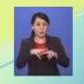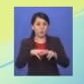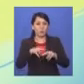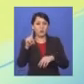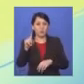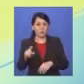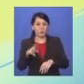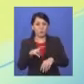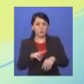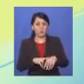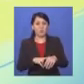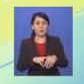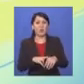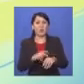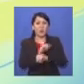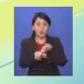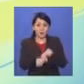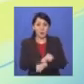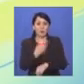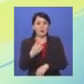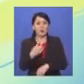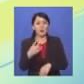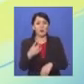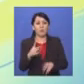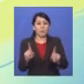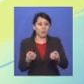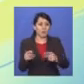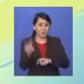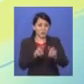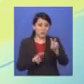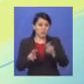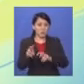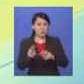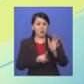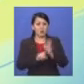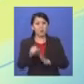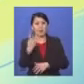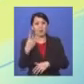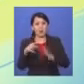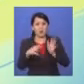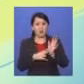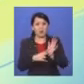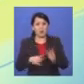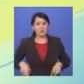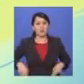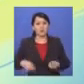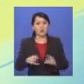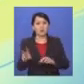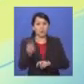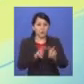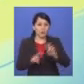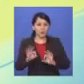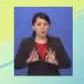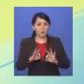ұстау изоляторында отыр. Полицейлер қалған екі сыбайласын іздеуде. Солтүстік Қазақстан облысында жыл басынан 47 қылмыскерге